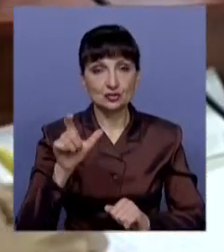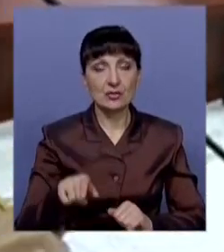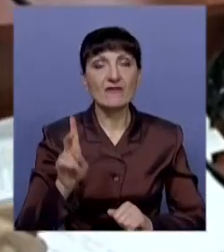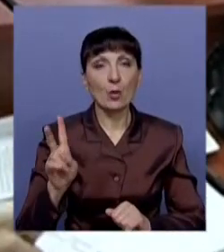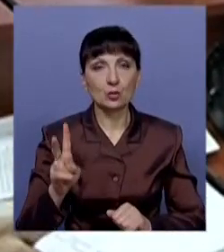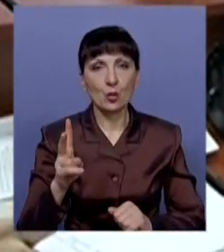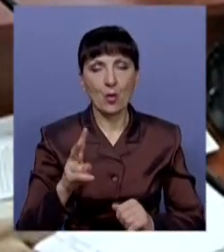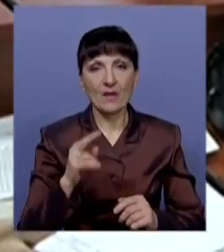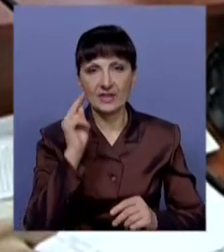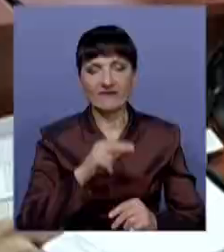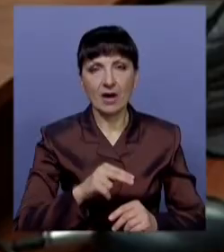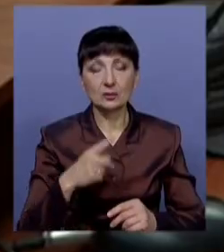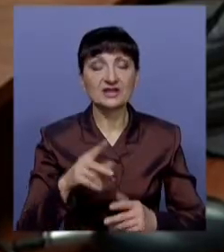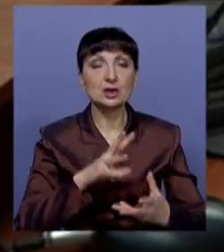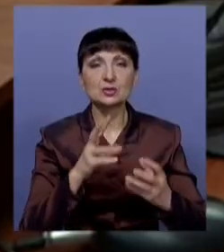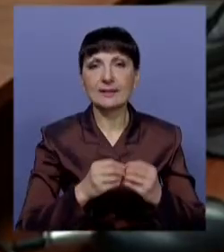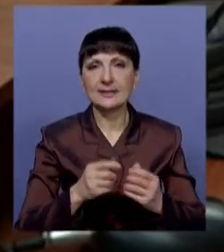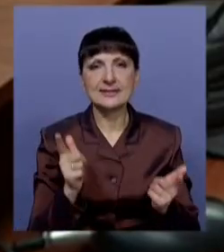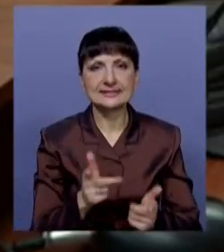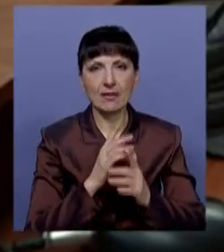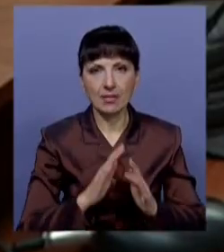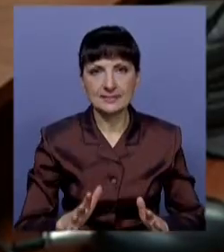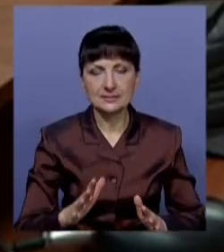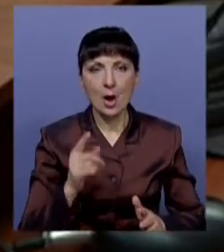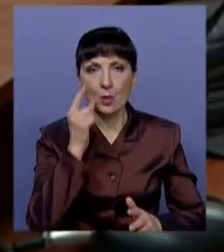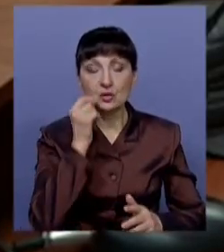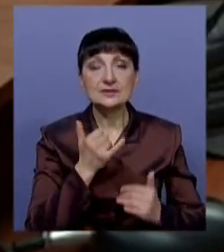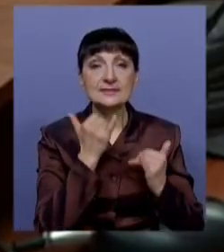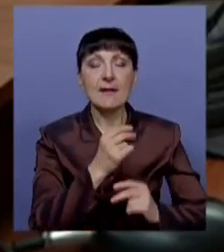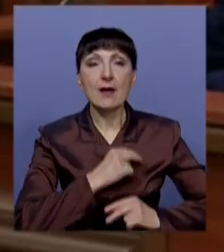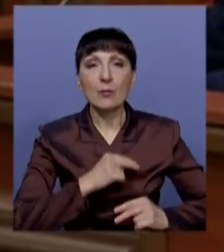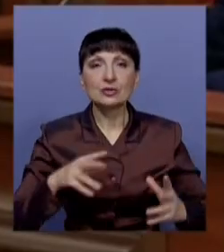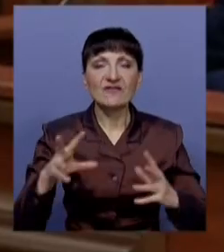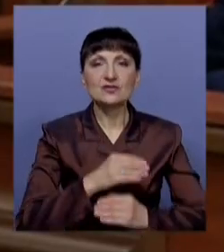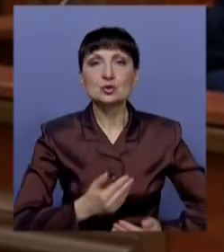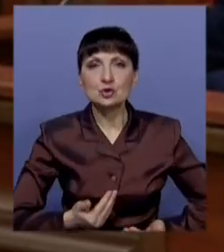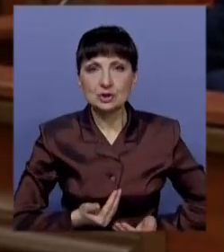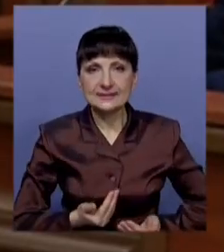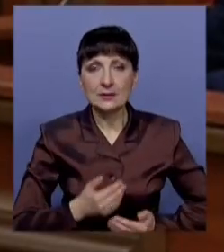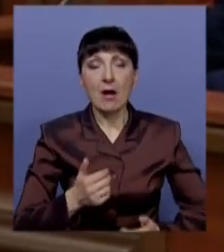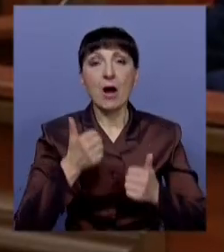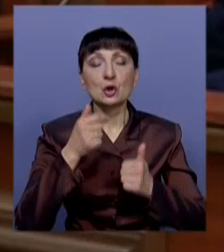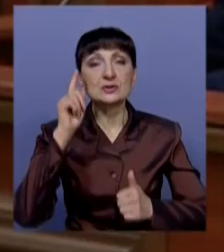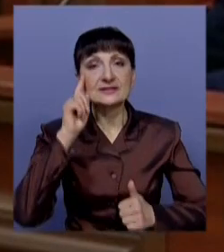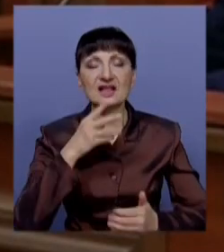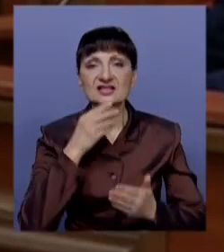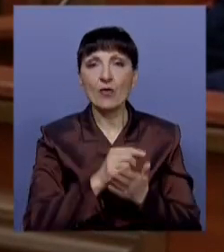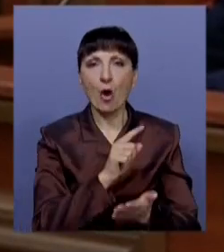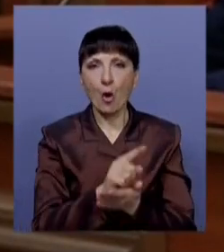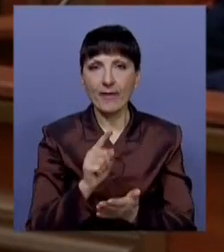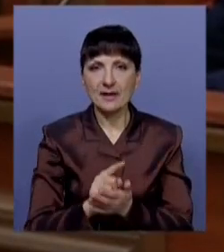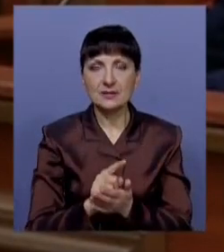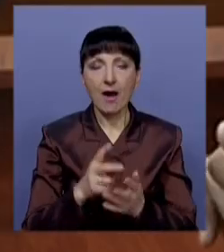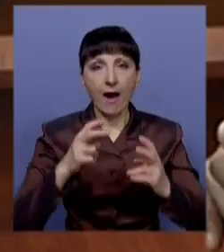не согласен с результатами следствия. Досбатыр Ахмеджанов посвятил этой работе всю свою жизнь, якобы хорошо знал свои обязанности. А